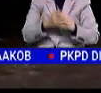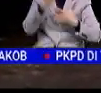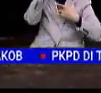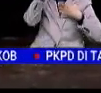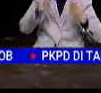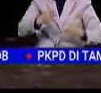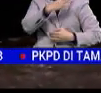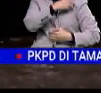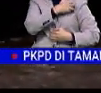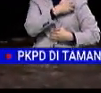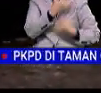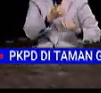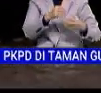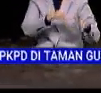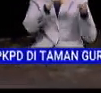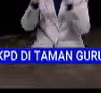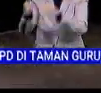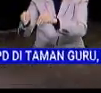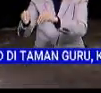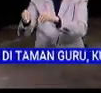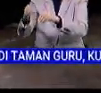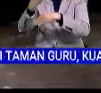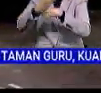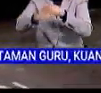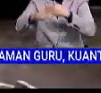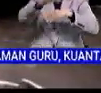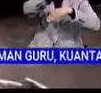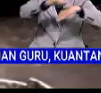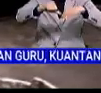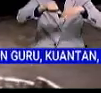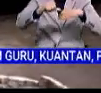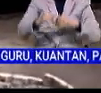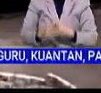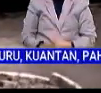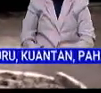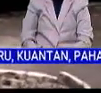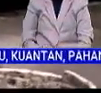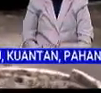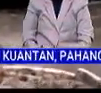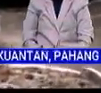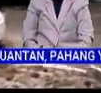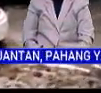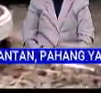kemudiannya dipindahkan selepas pembedahan selesai dijalankan.